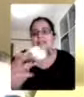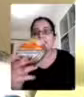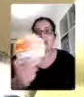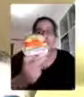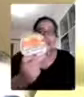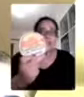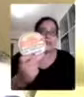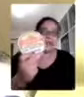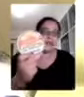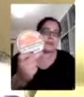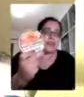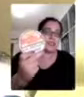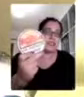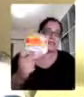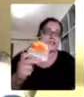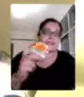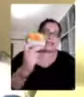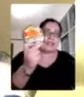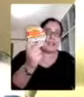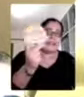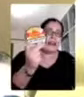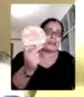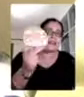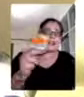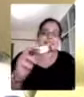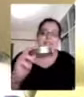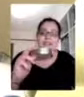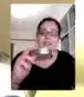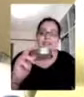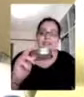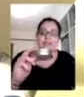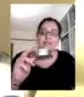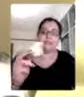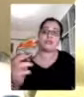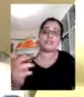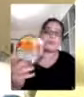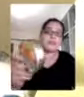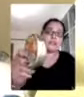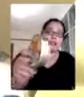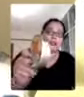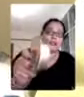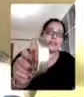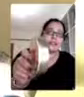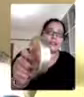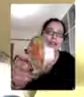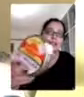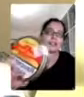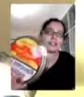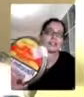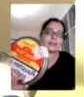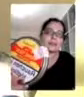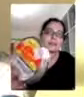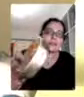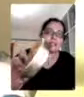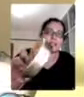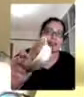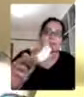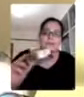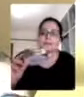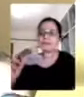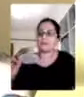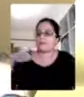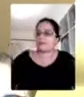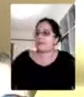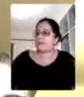filan. Bir hafif bir acılık var. Yani fark var. Ve üstelik bu bandrollü falan yani. Hani öyle kaçak maçak falan değil.